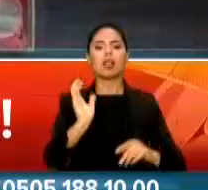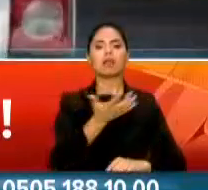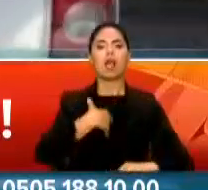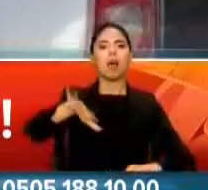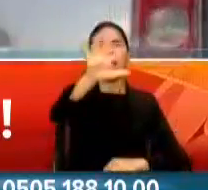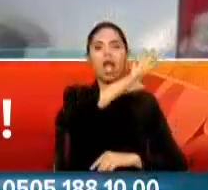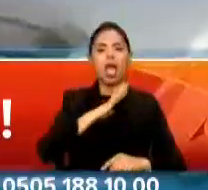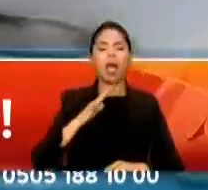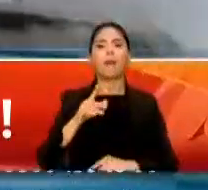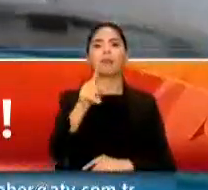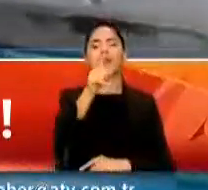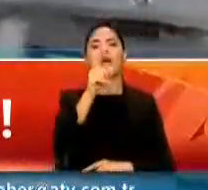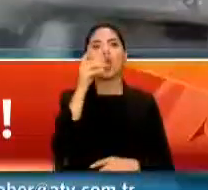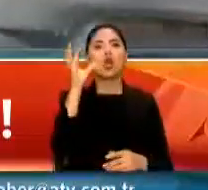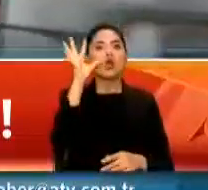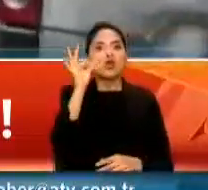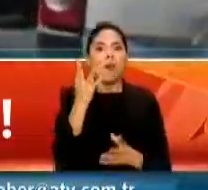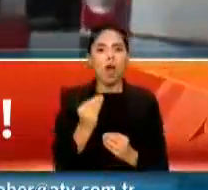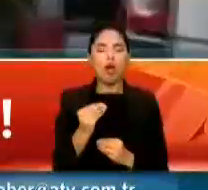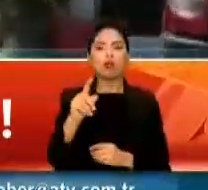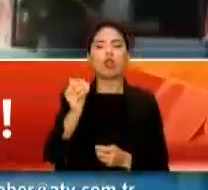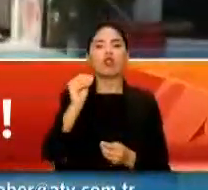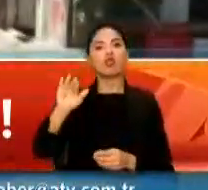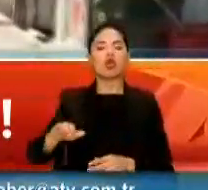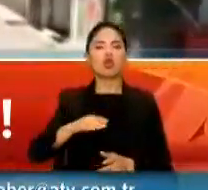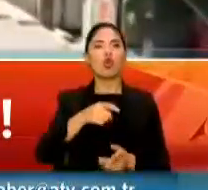yıkamacıların çocuğu kaçırmaya çalıştıklarını zannetti.